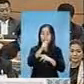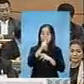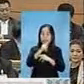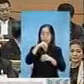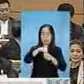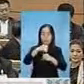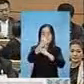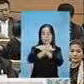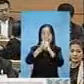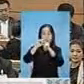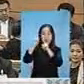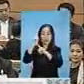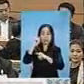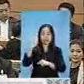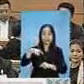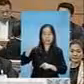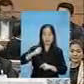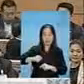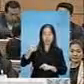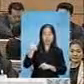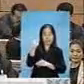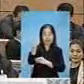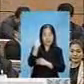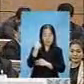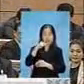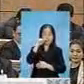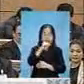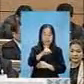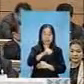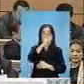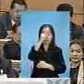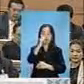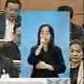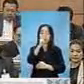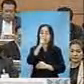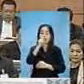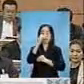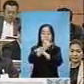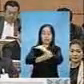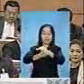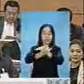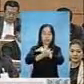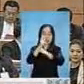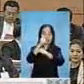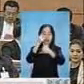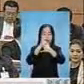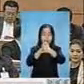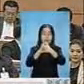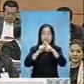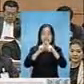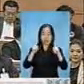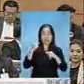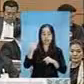ทศศาลมีอำนาจที่จะออกคำสั่งให้พนักงานอัยการไปสืบพยานยังต่างประเทศปรากฏว่ามี